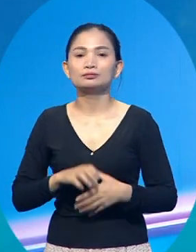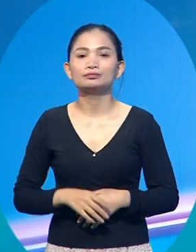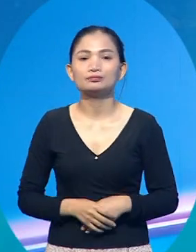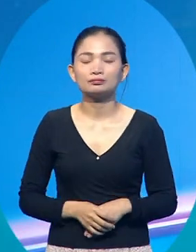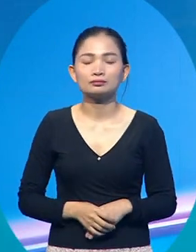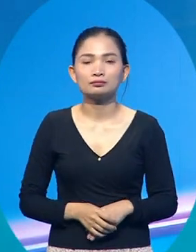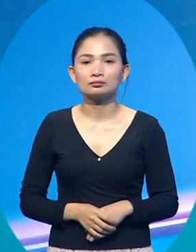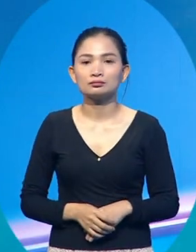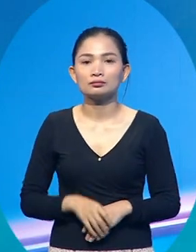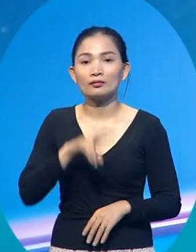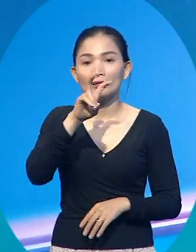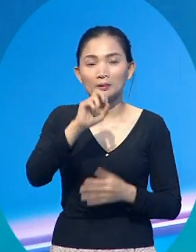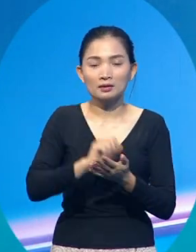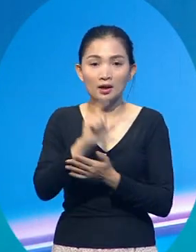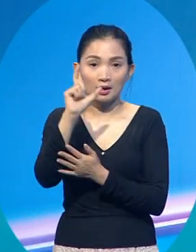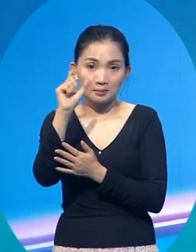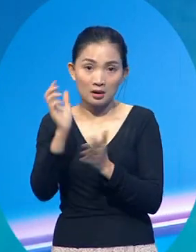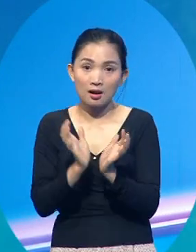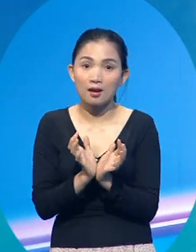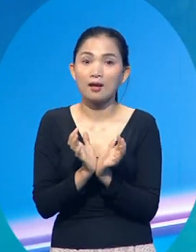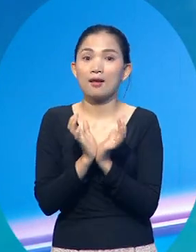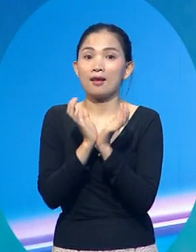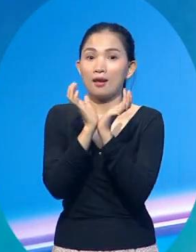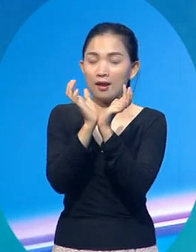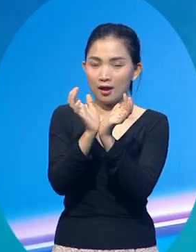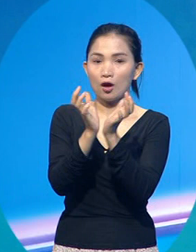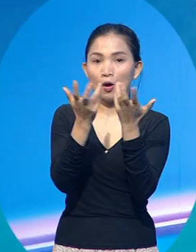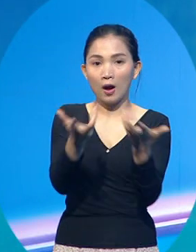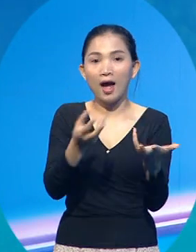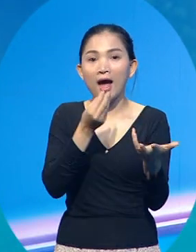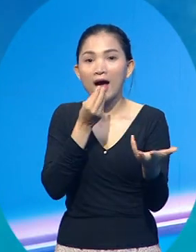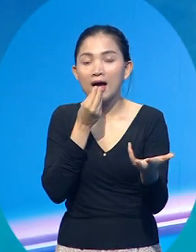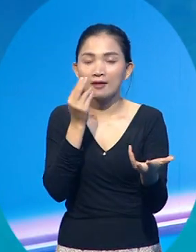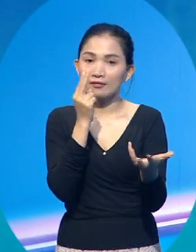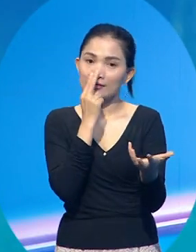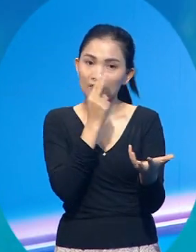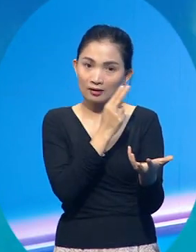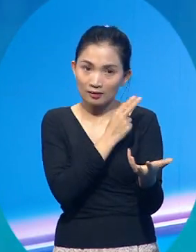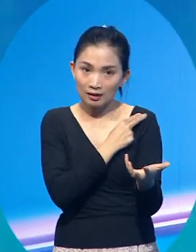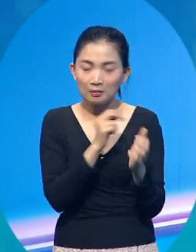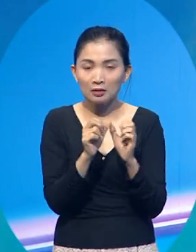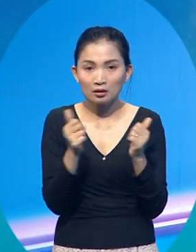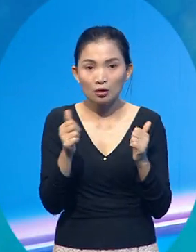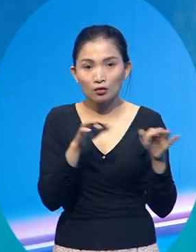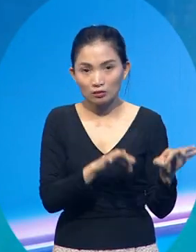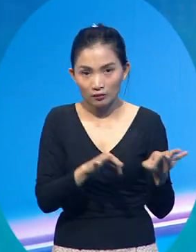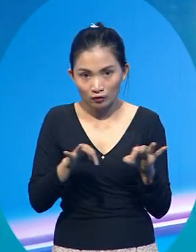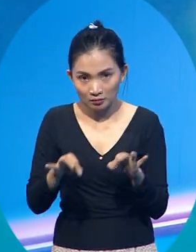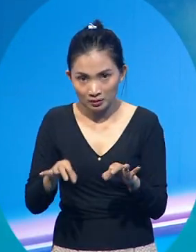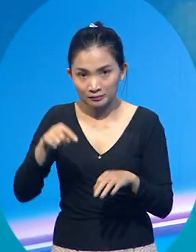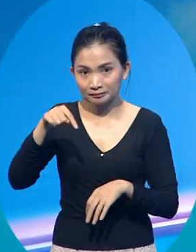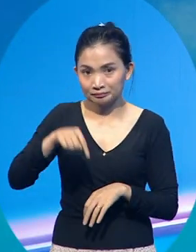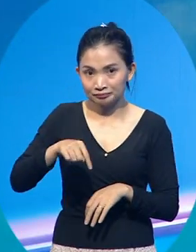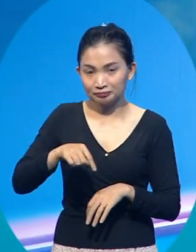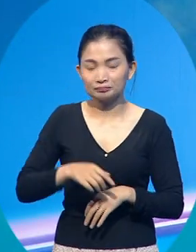Ngày 20 tháng 10, lễ hội Rạng Danh Văn hóa ẩm thực Việt khai mạc tại Hội trường Thống Nhất do Hiệp hội Du lịch Thành phố Hồ Chí Minh phối hợp với các đơn vị chức